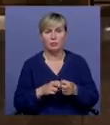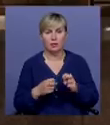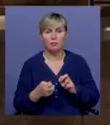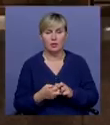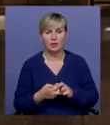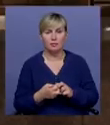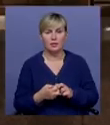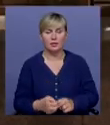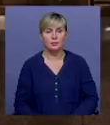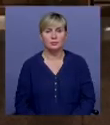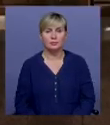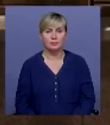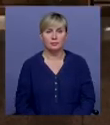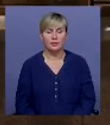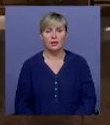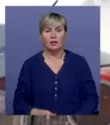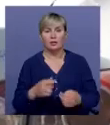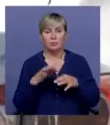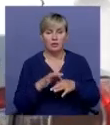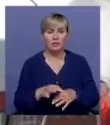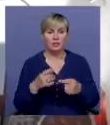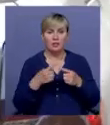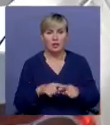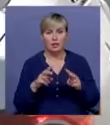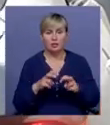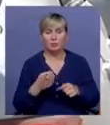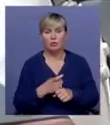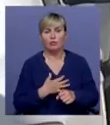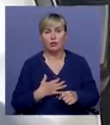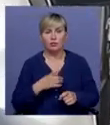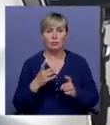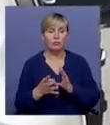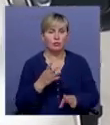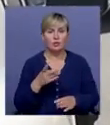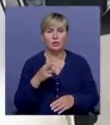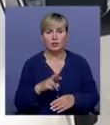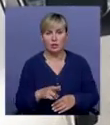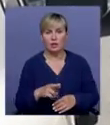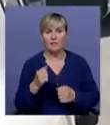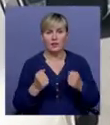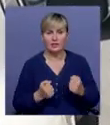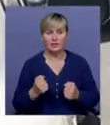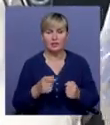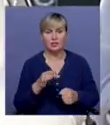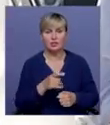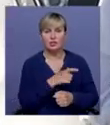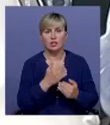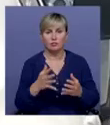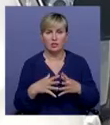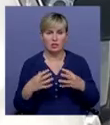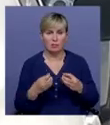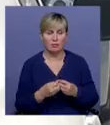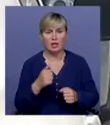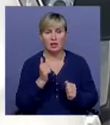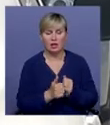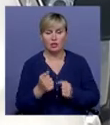друга сетях на проблем провести технический осмотр автомобиля очень важно в первую очередь для самого водителя и членов его семьи ведь